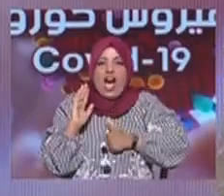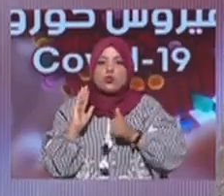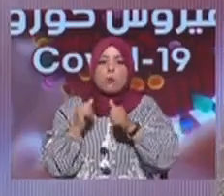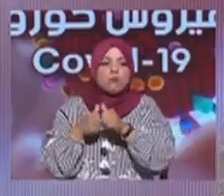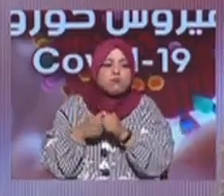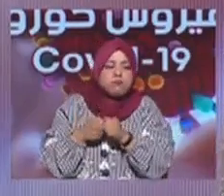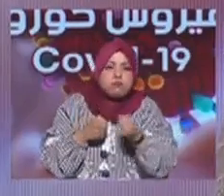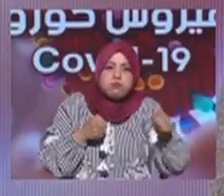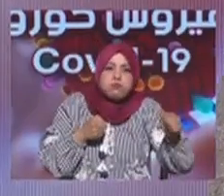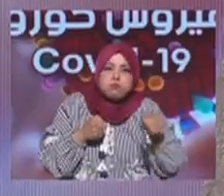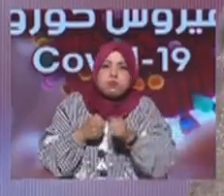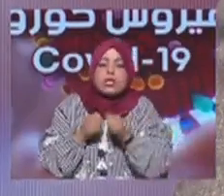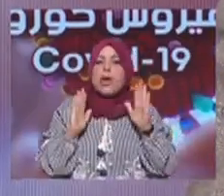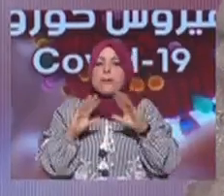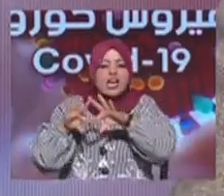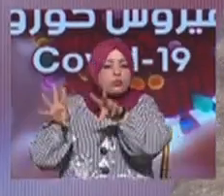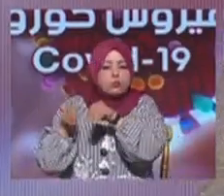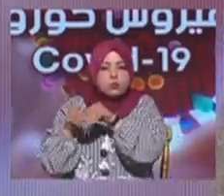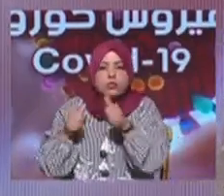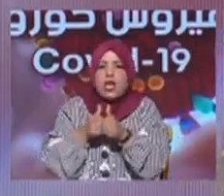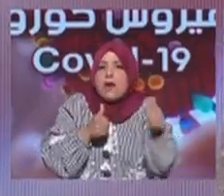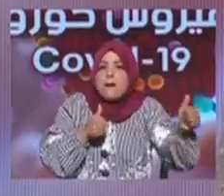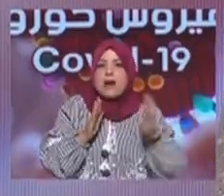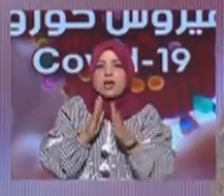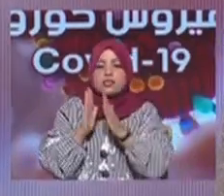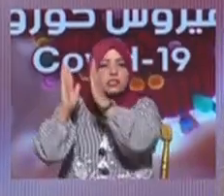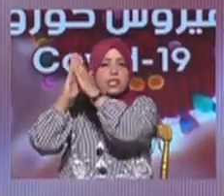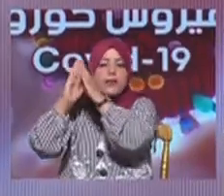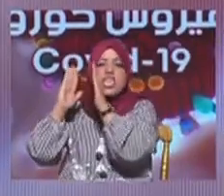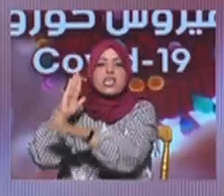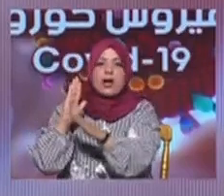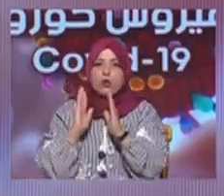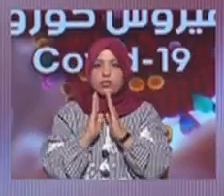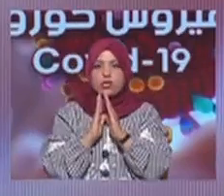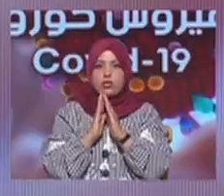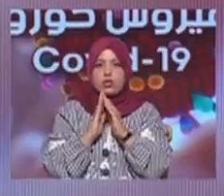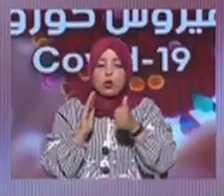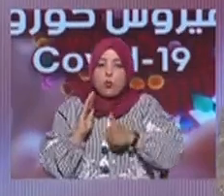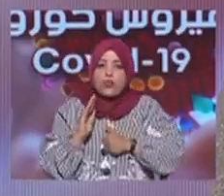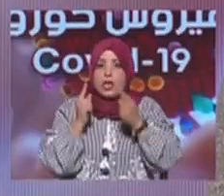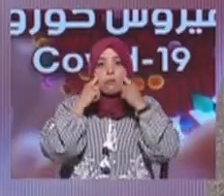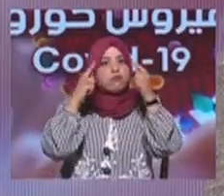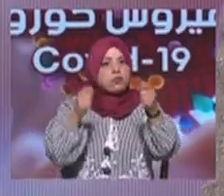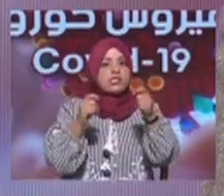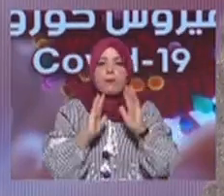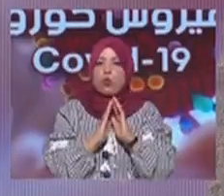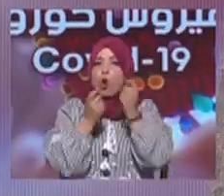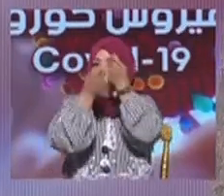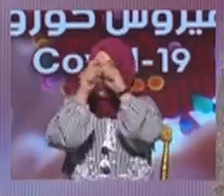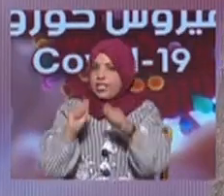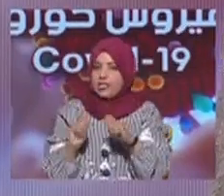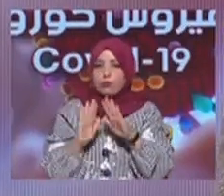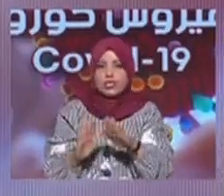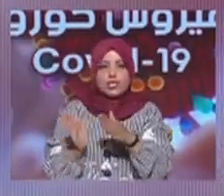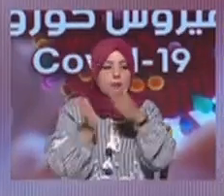دو ري انفيكسيون والا ري اكتيفاسيون دو فيروس، فاحنا لازمنا نكونوا ماخذين حذرنا. بالنسبه للاشخاص الاخرين